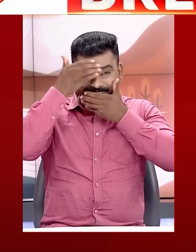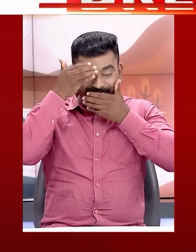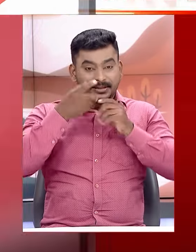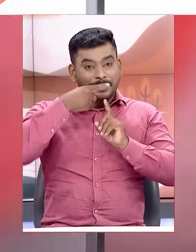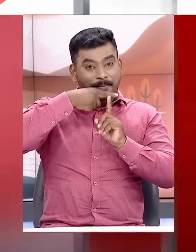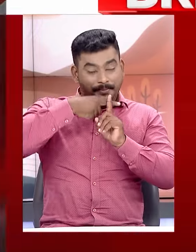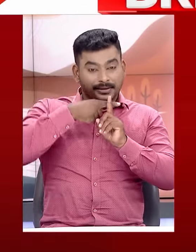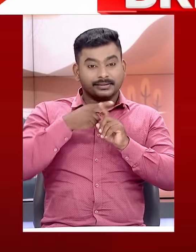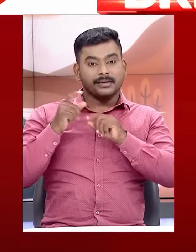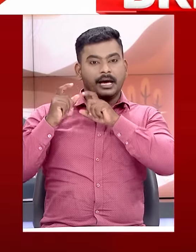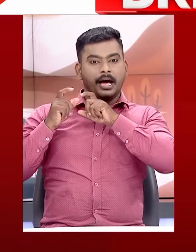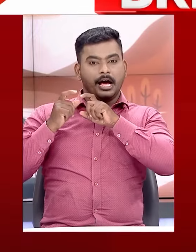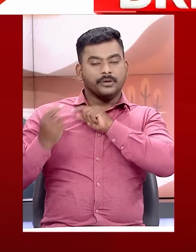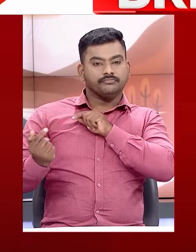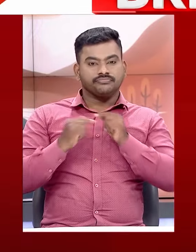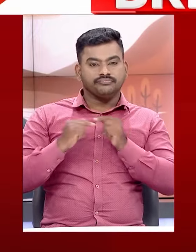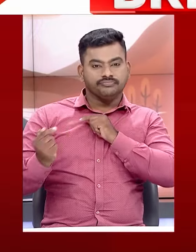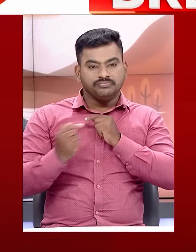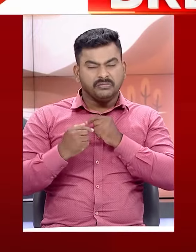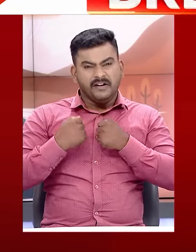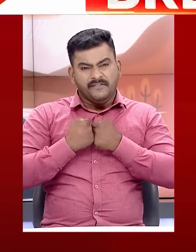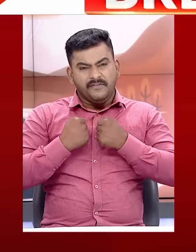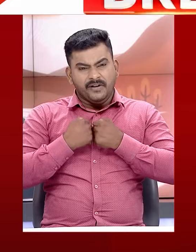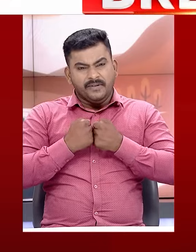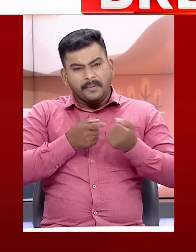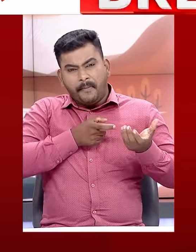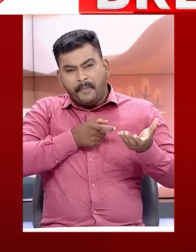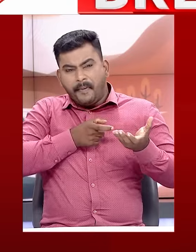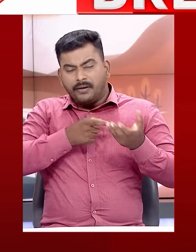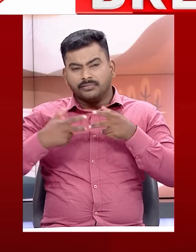ഏത് വിഭാഗത്തിൽപ്പെട്ട അല്ലെങ്കിൽ ഏത് സംഘടനയുമായി ബന്ധപ്പെട്ടവരാണ്?